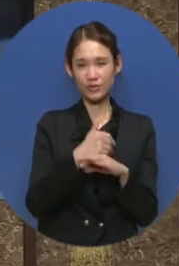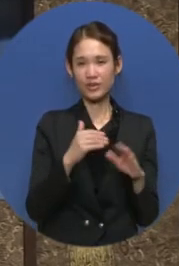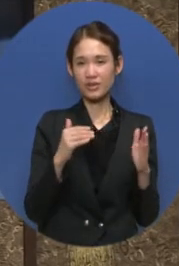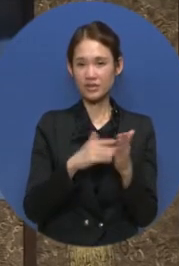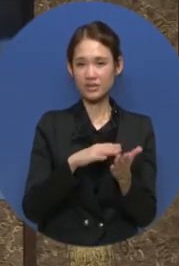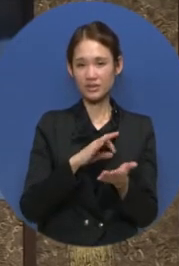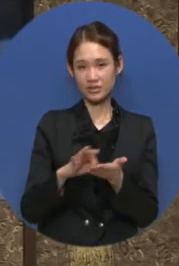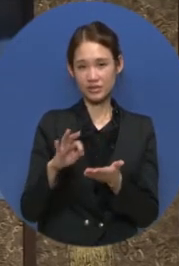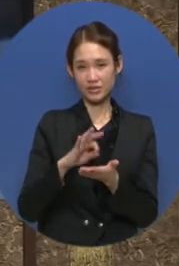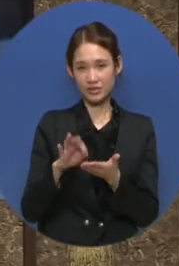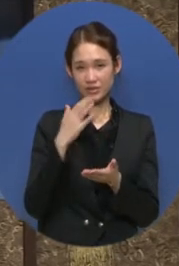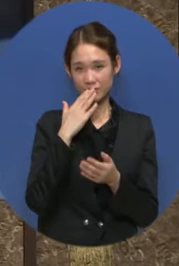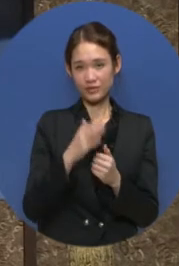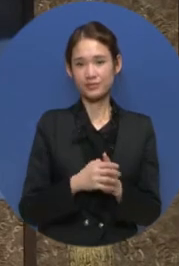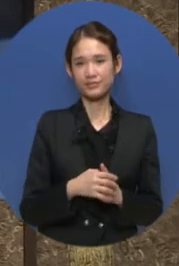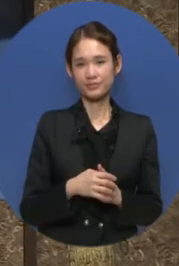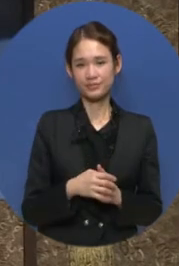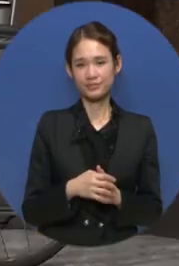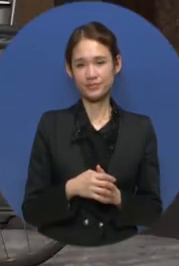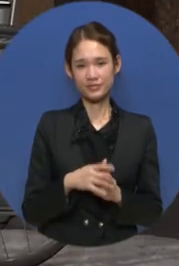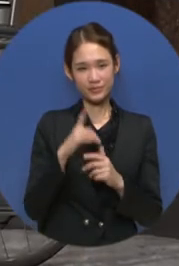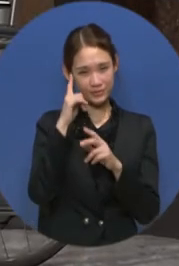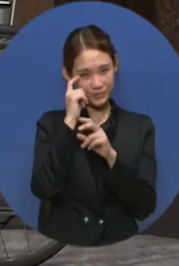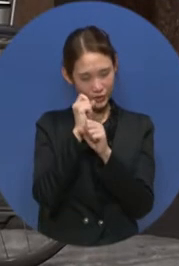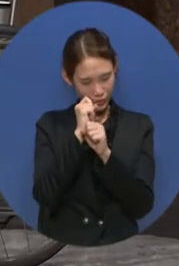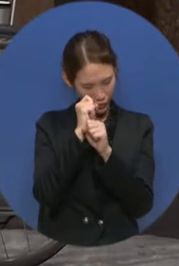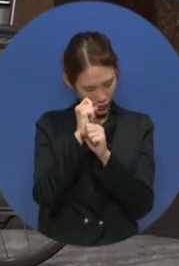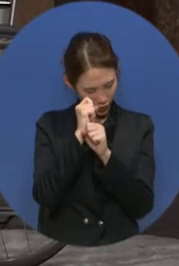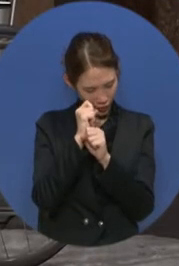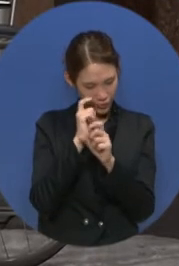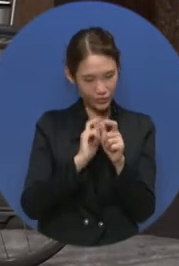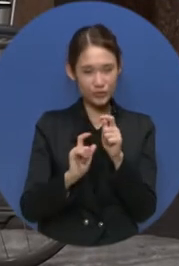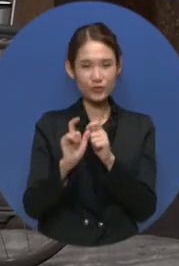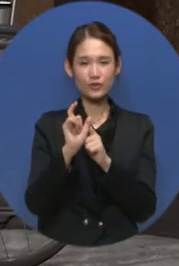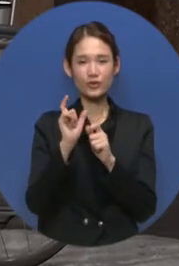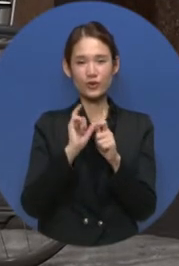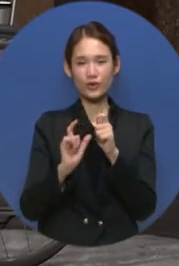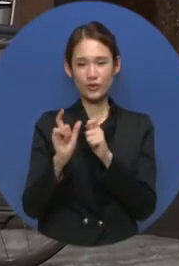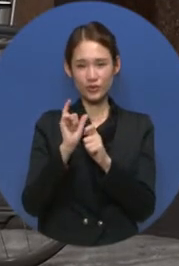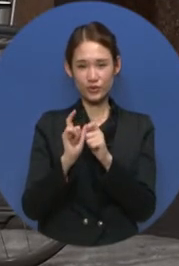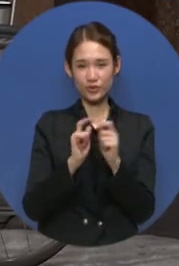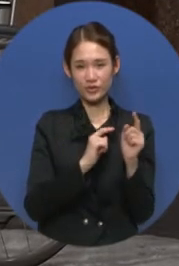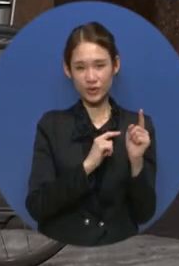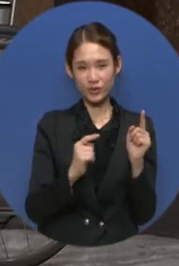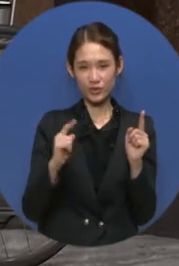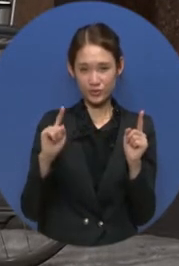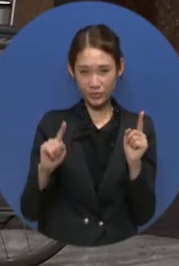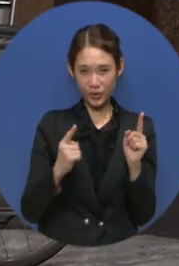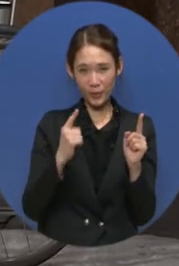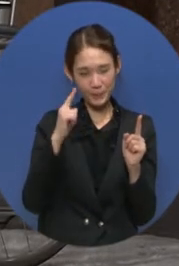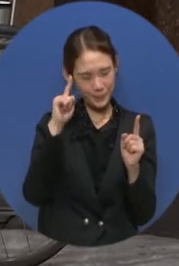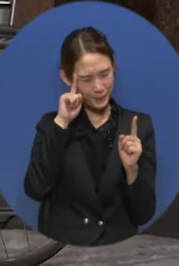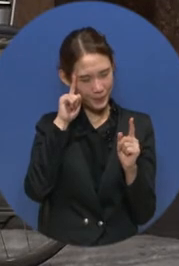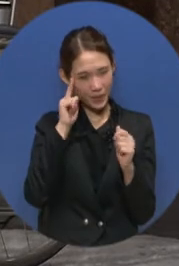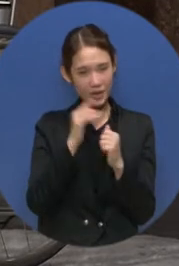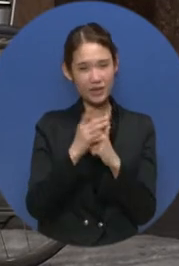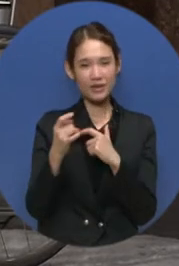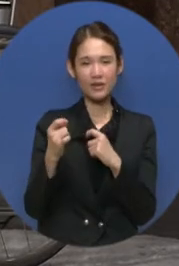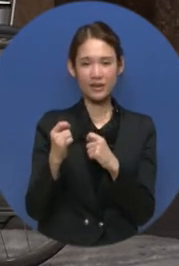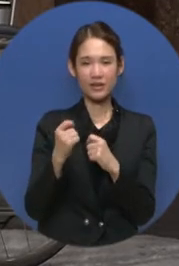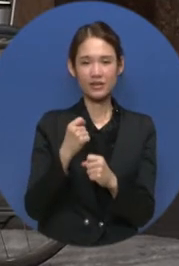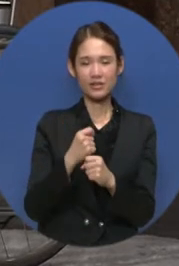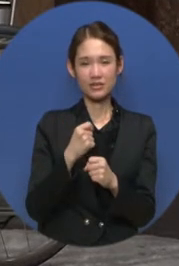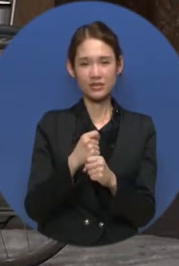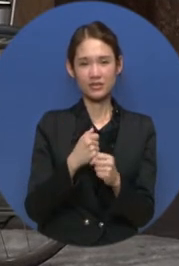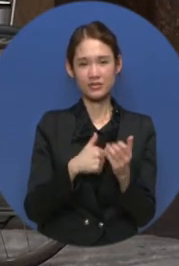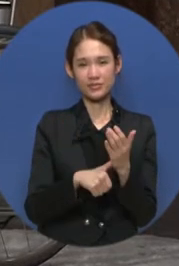정 끝까지 갈 수 있습니다. 지금. 예, 연구에 연구를 거쳐서 예. 이 0에서부터 이 완벽에 가까운 100에 가까운 그런